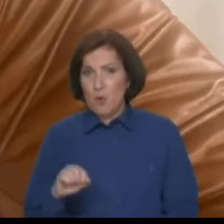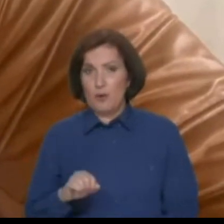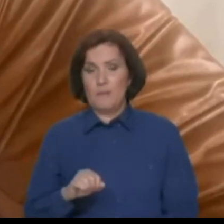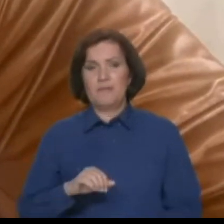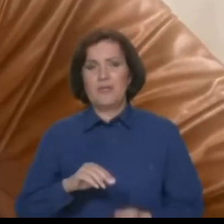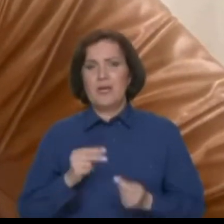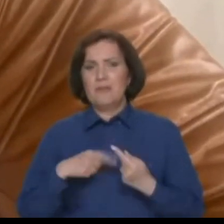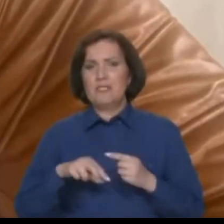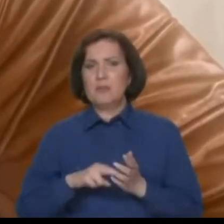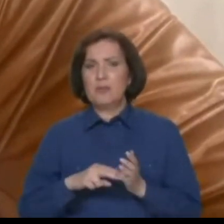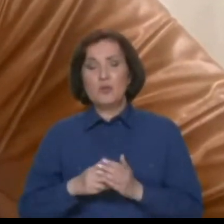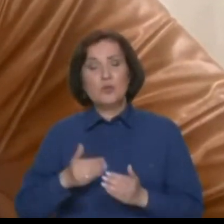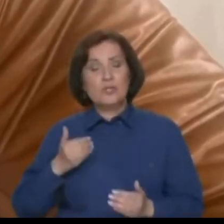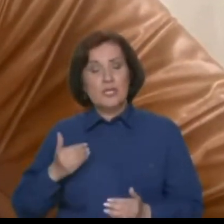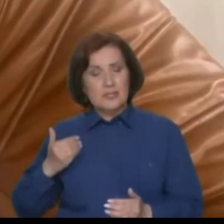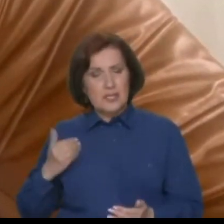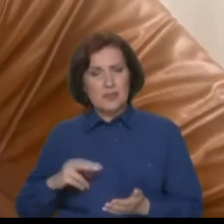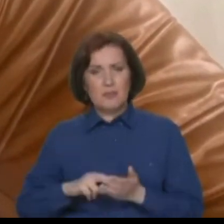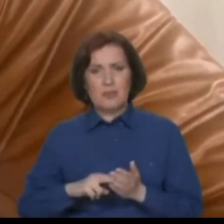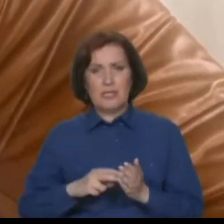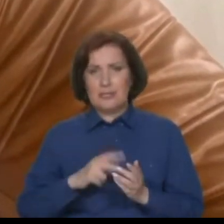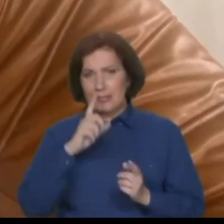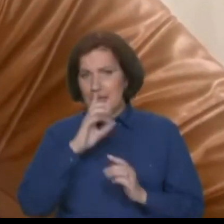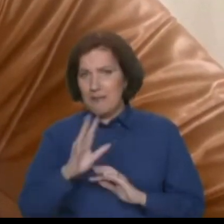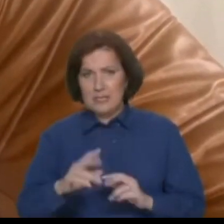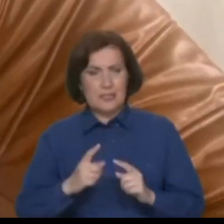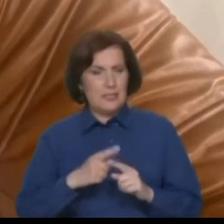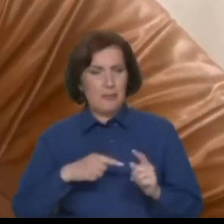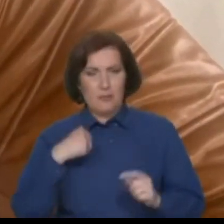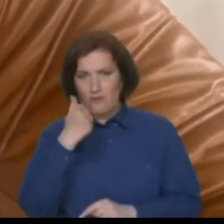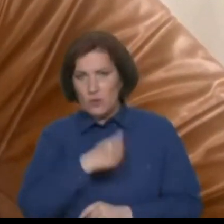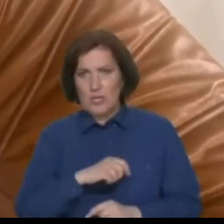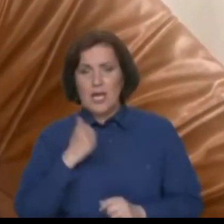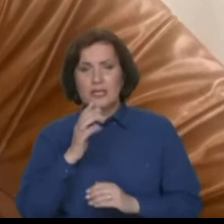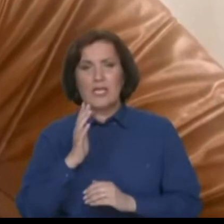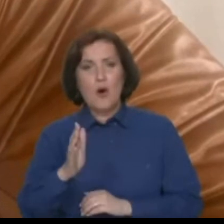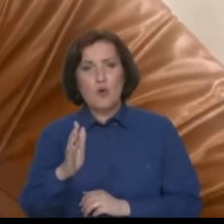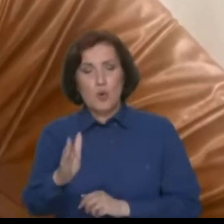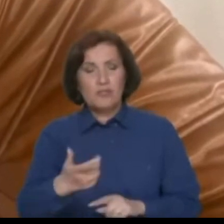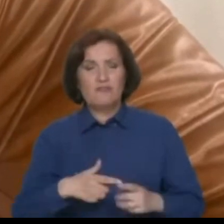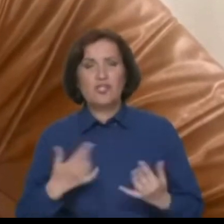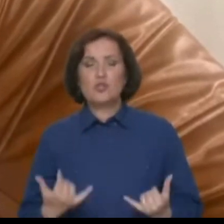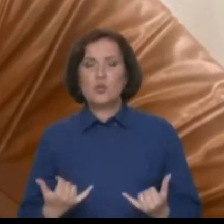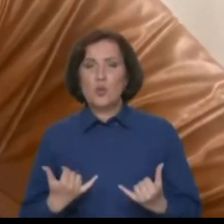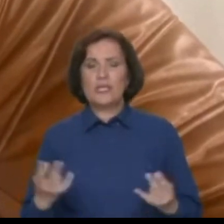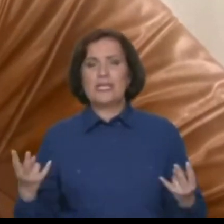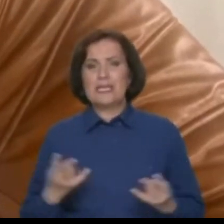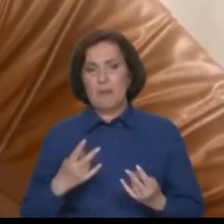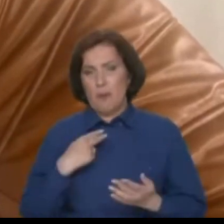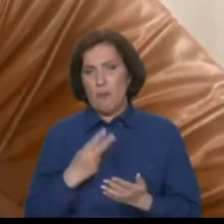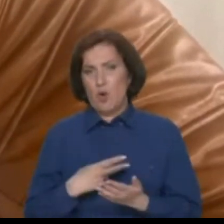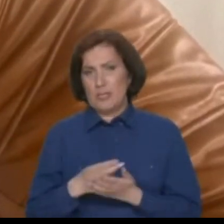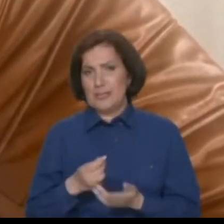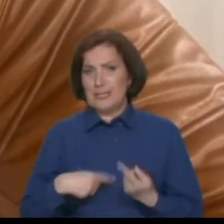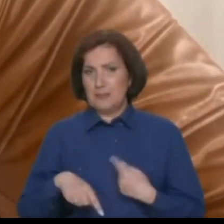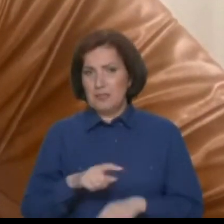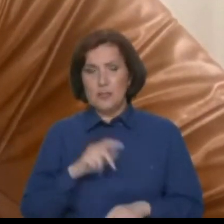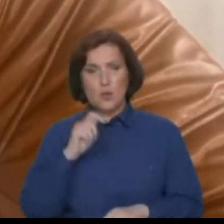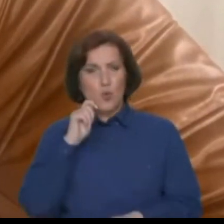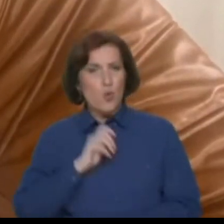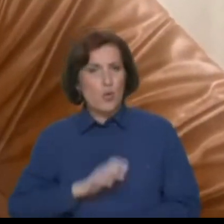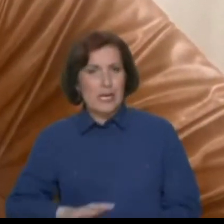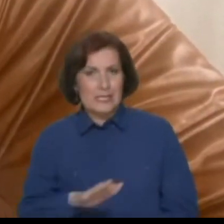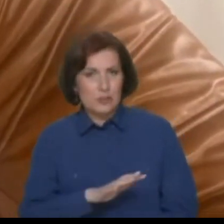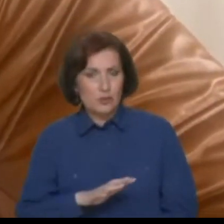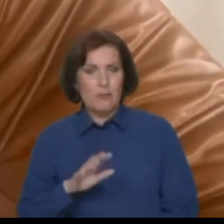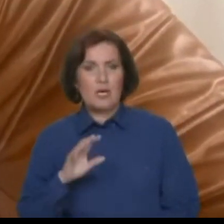Бізнес планує заздалегідь, він планує не на місяць, не на півроку, на роки. Тому вже сьогодні треба показати бізнесу і